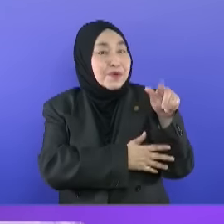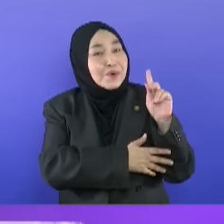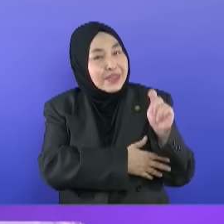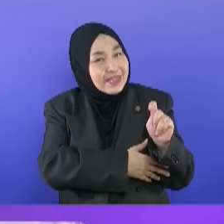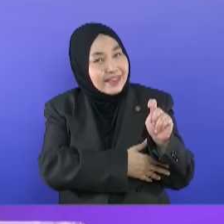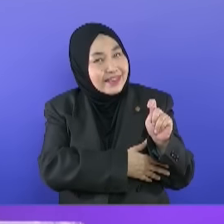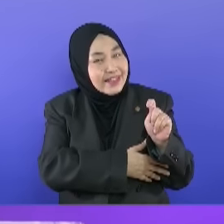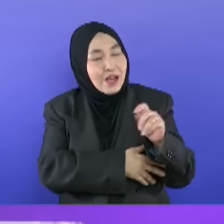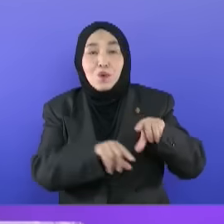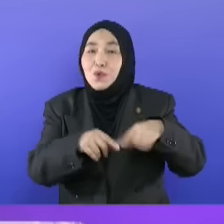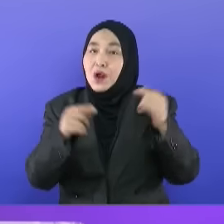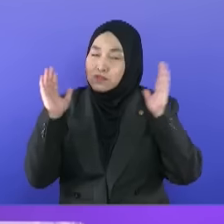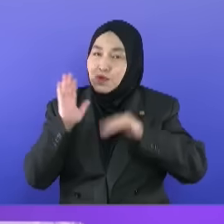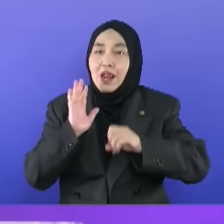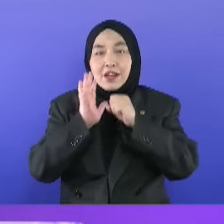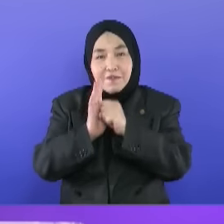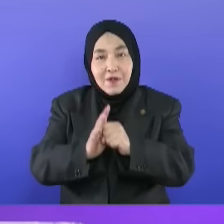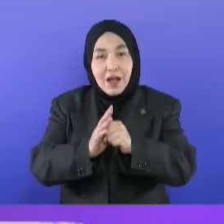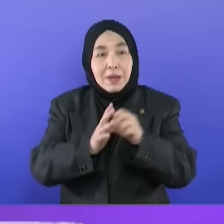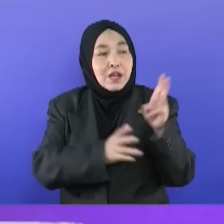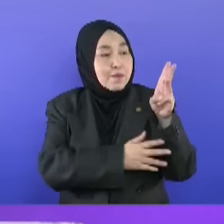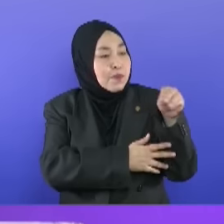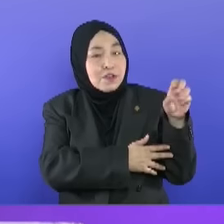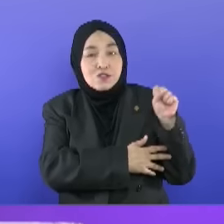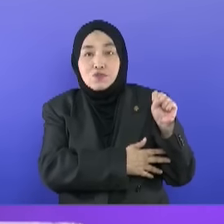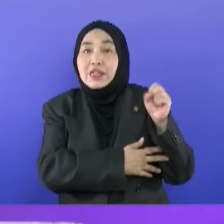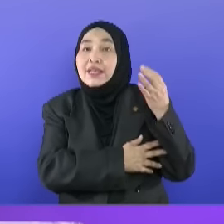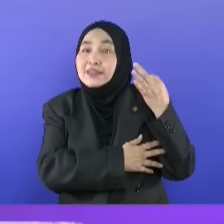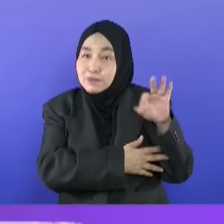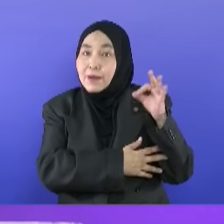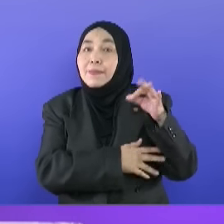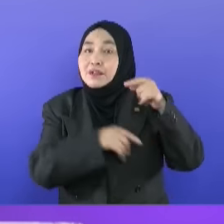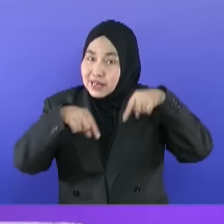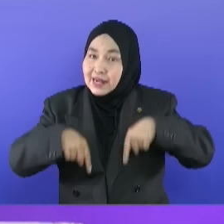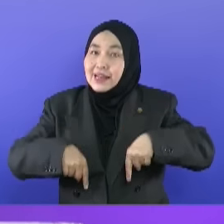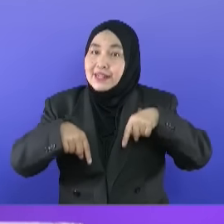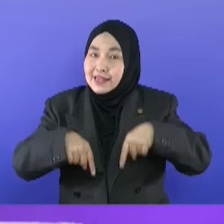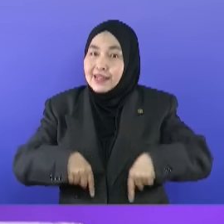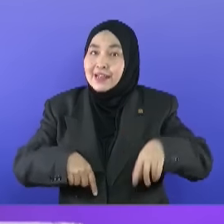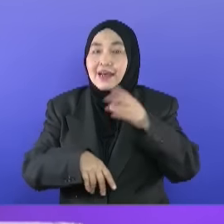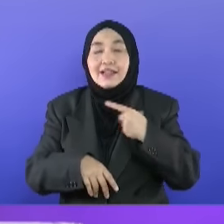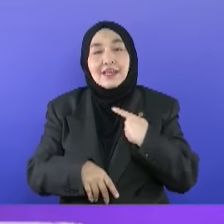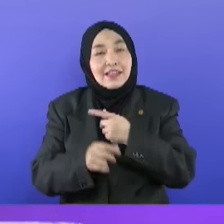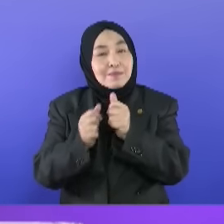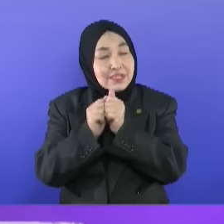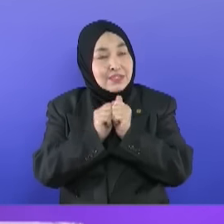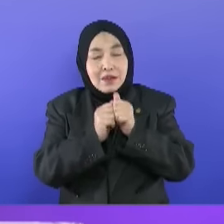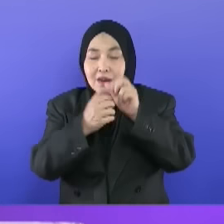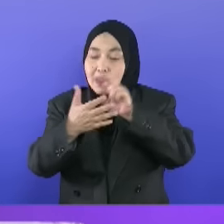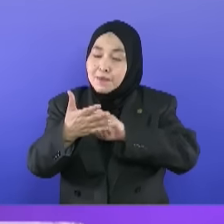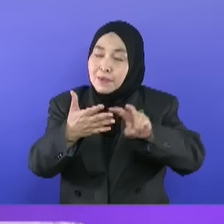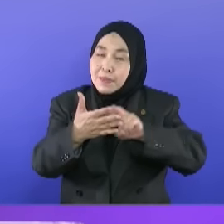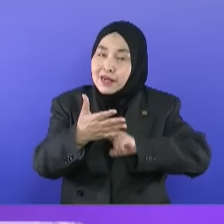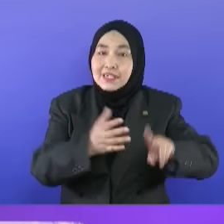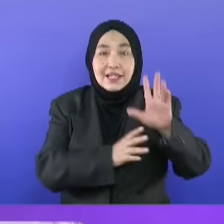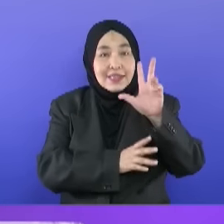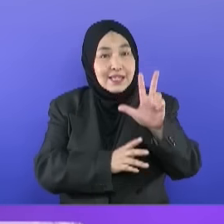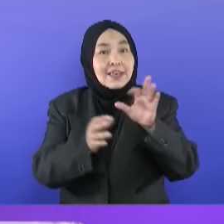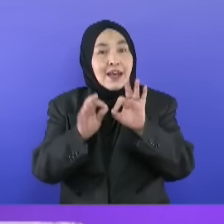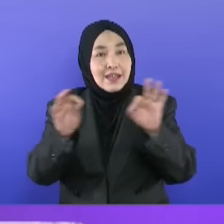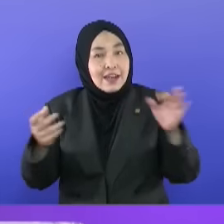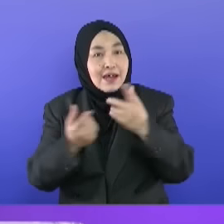Time, Quran Solat infa kepada halaman yang ke-19 pada hari ini. Dan kita sama-sama ingin membaca tiga ayat